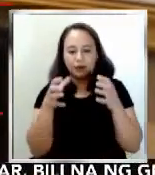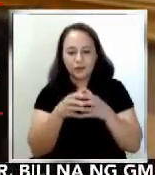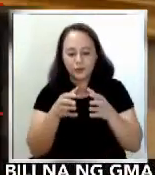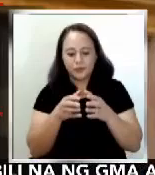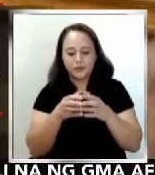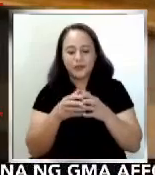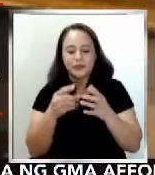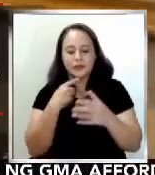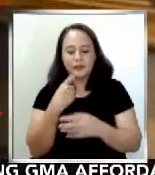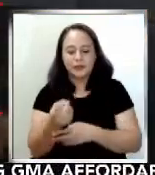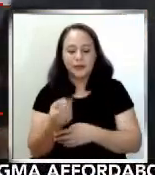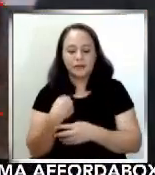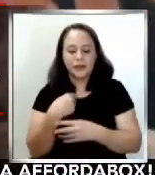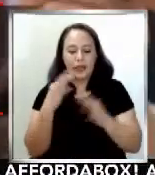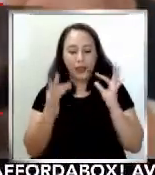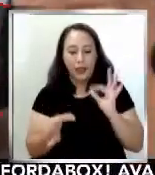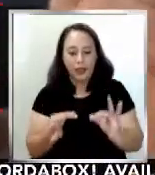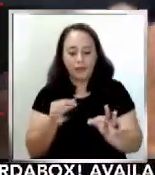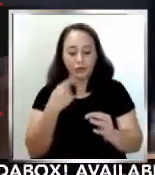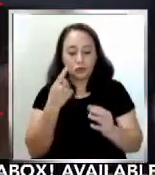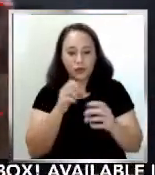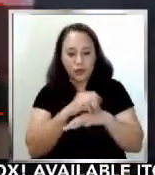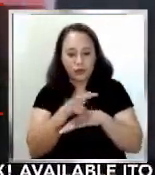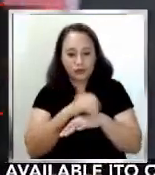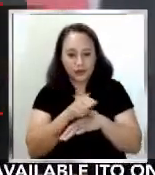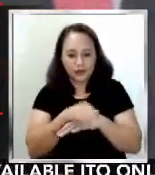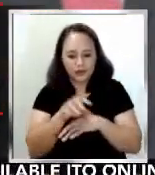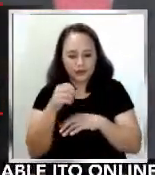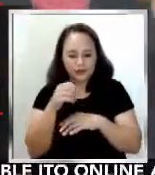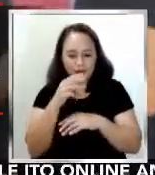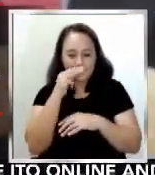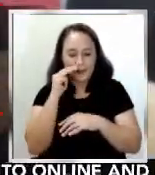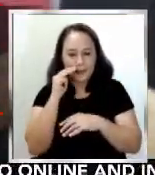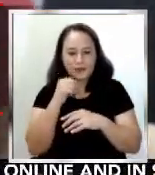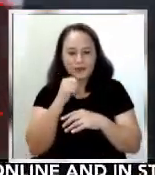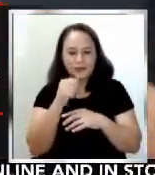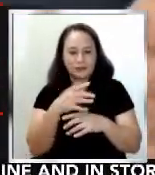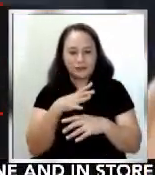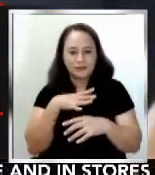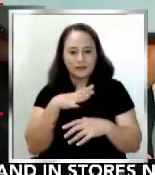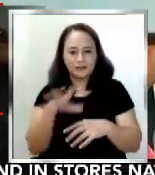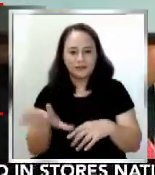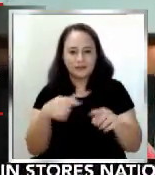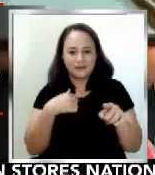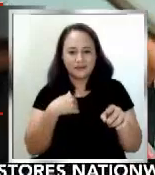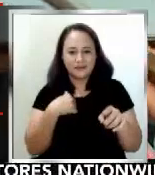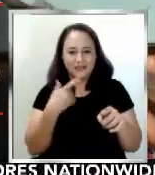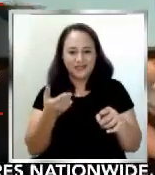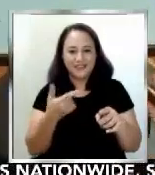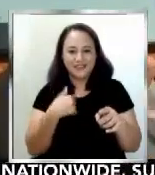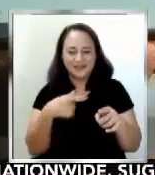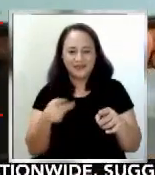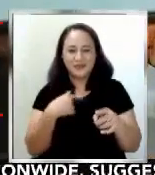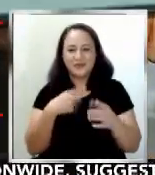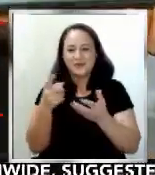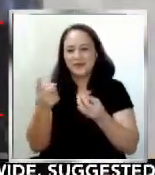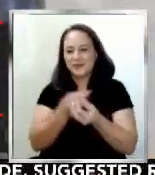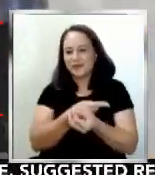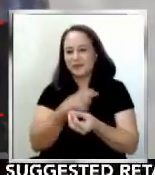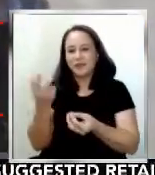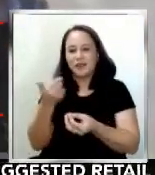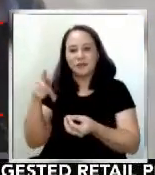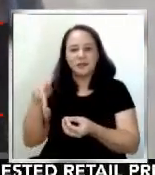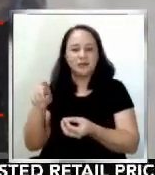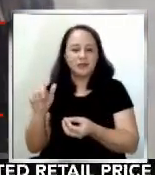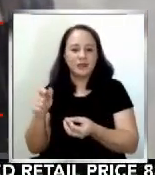kung sino man daw ang tagapayo ni Pacquiao ay wala raw pakialam sa reputasyon ng senador. Ang dalawa pang tinanggal na sina PDP laban Deputy